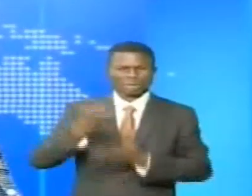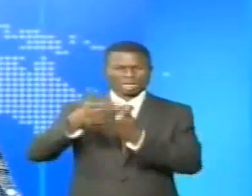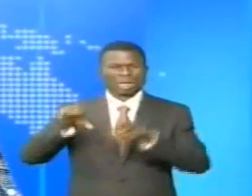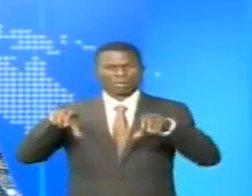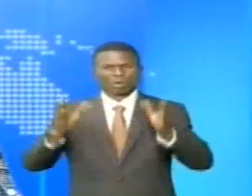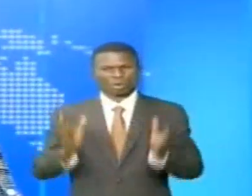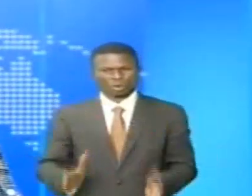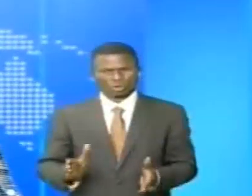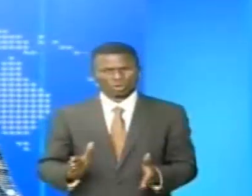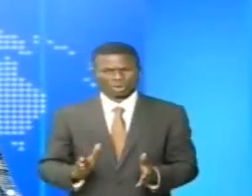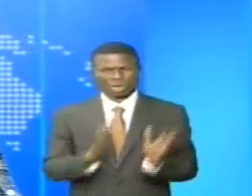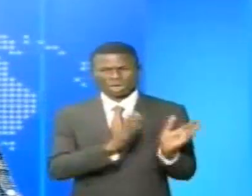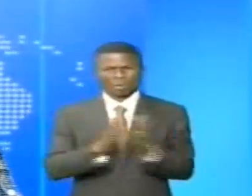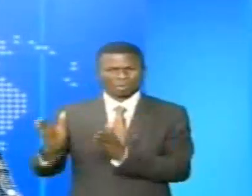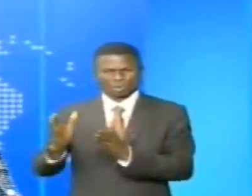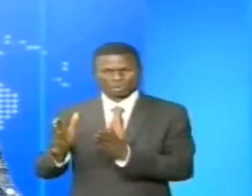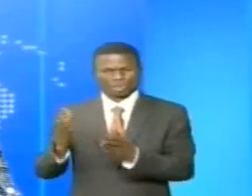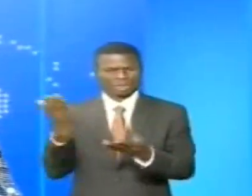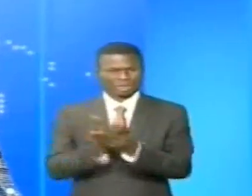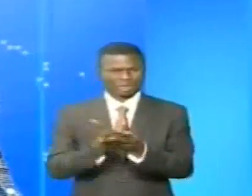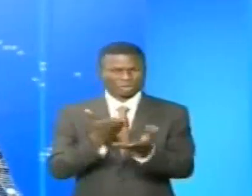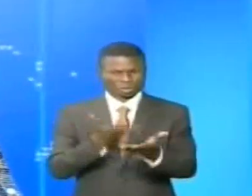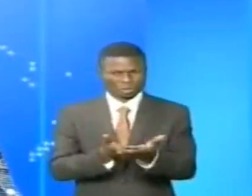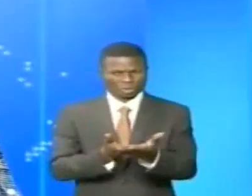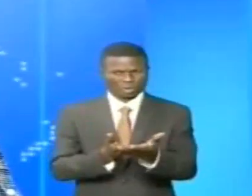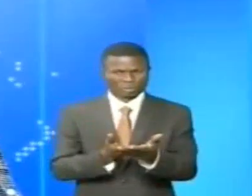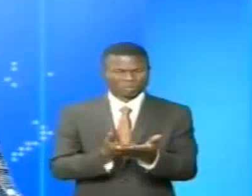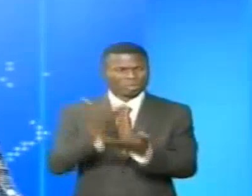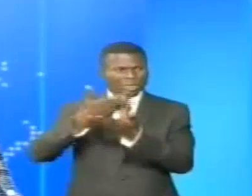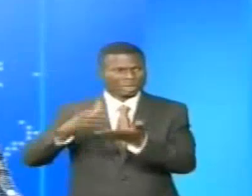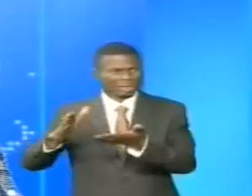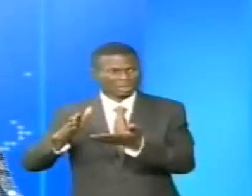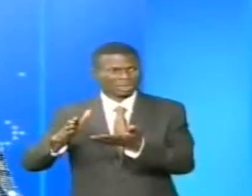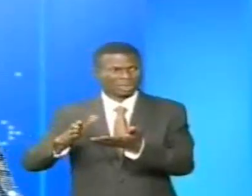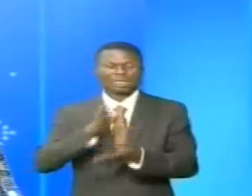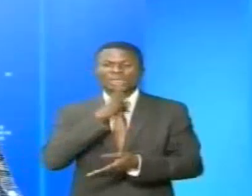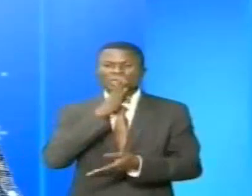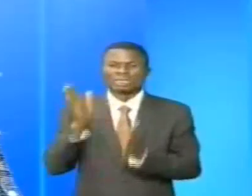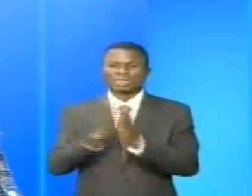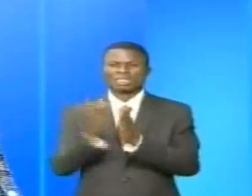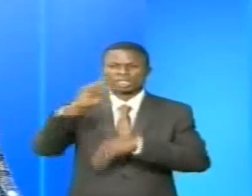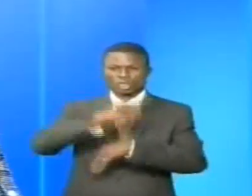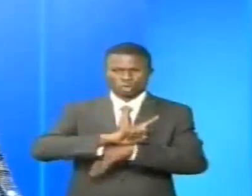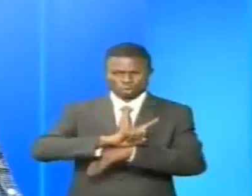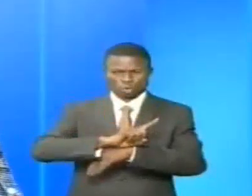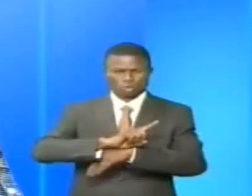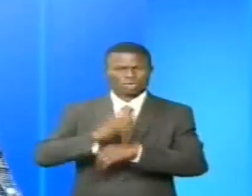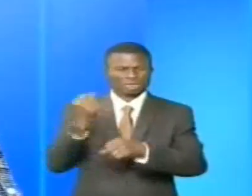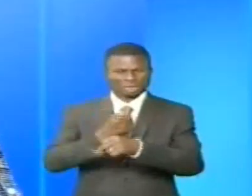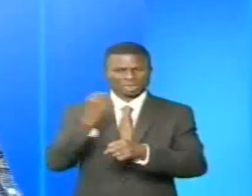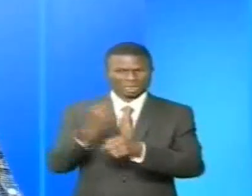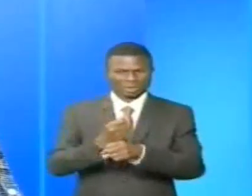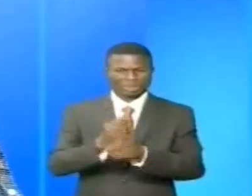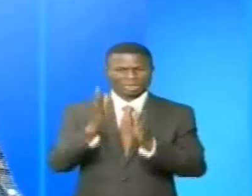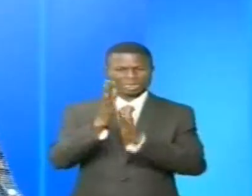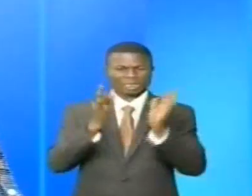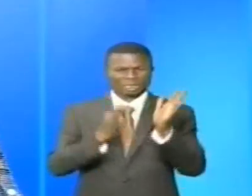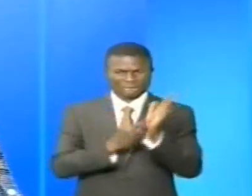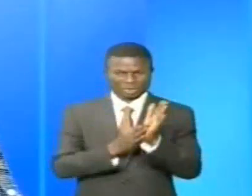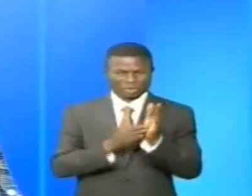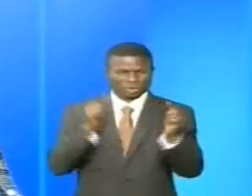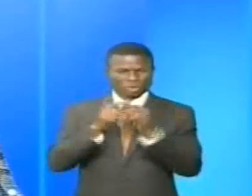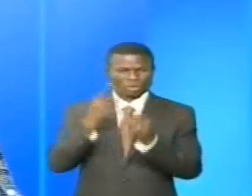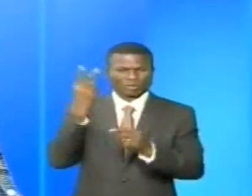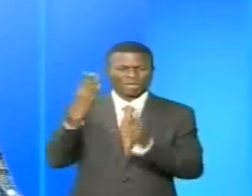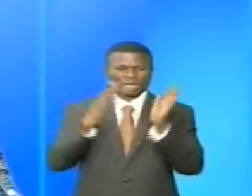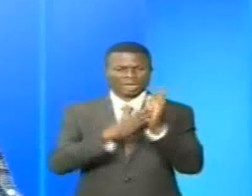que prévue dans le contrat. Cette étape durera 10 jours ouvrables, c'est-à-dire du 18 au